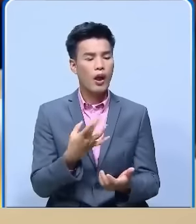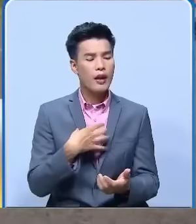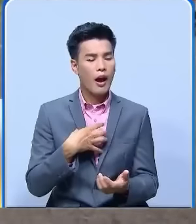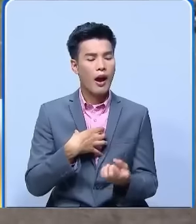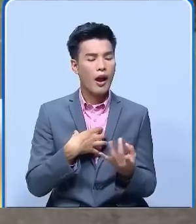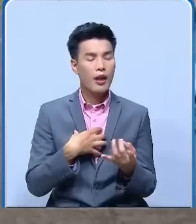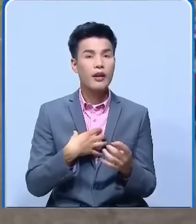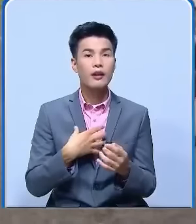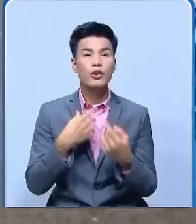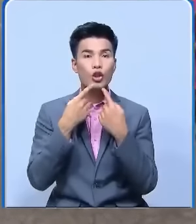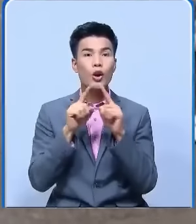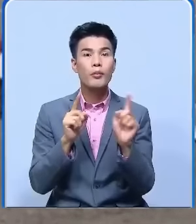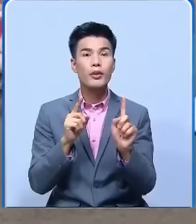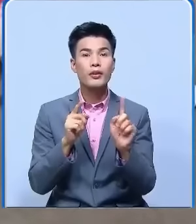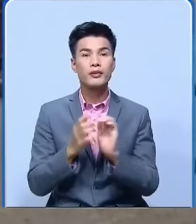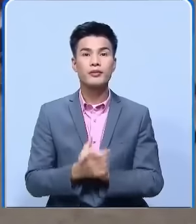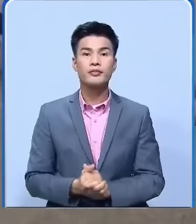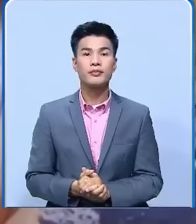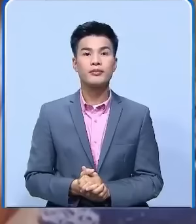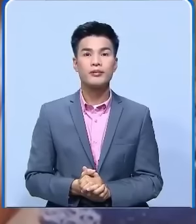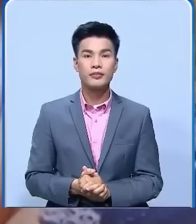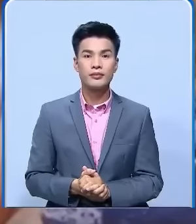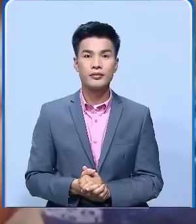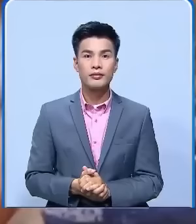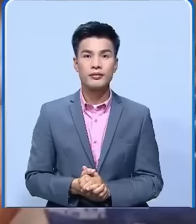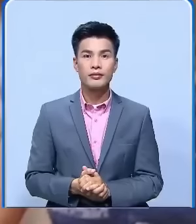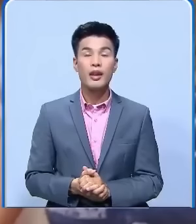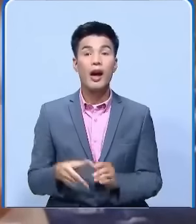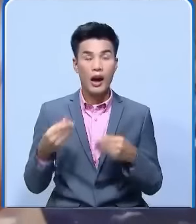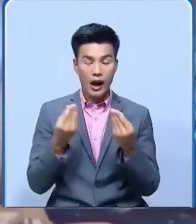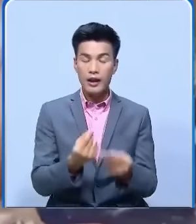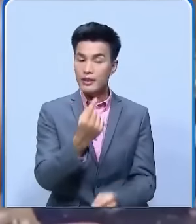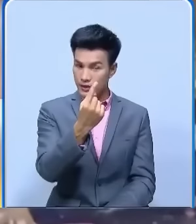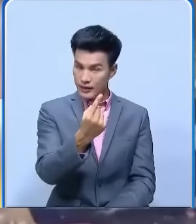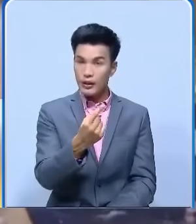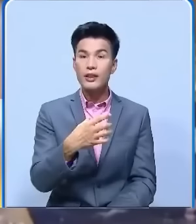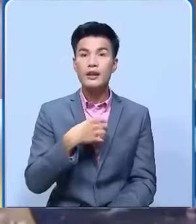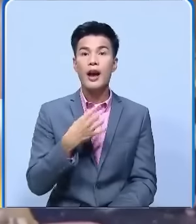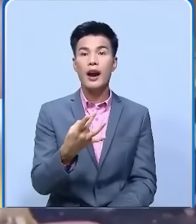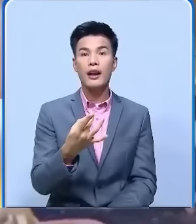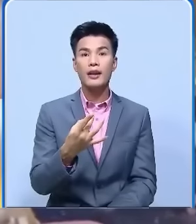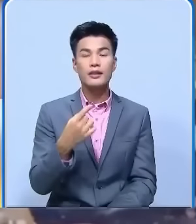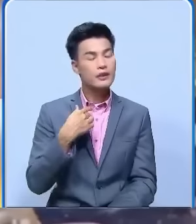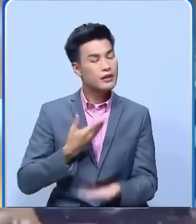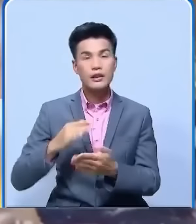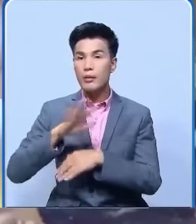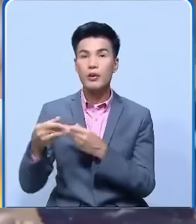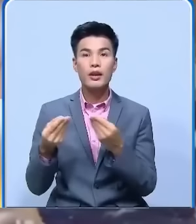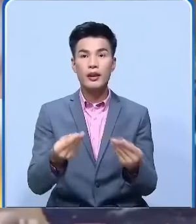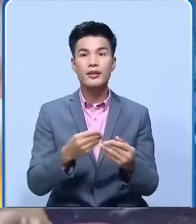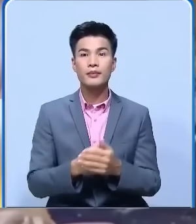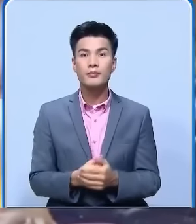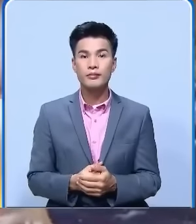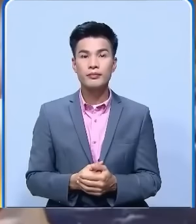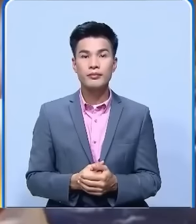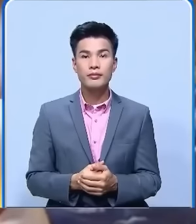ไปฟังว่าน้องน้ำตอบว่าอะไรครับพี่ดุ๊กจะให้พรหนู 1ข้อหนูอยากได้อะไรพี่ดุ๊กซื้อให้หมดเลย